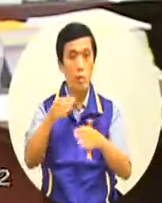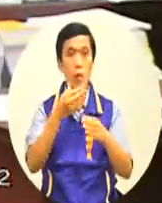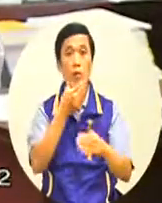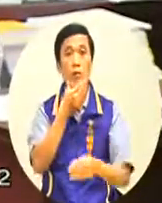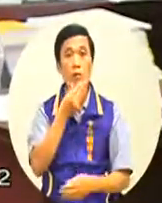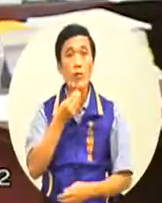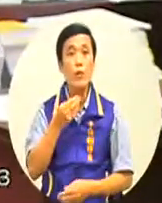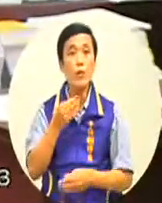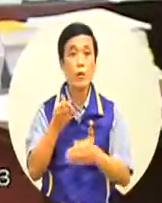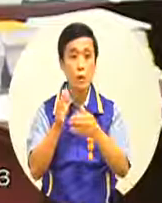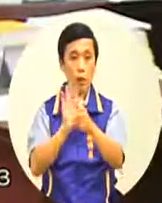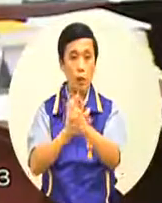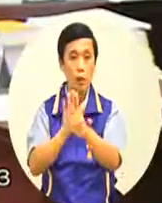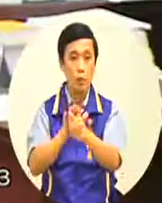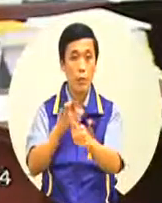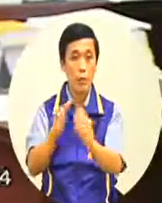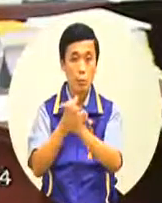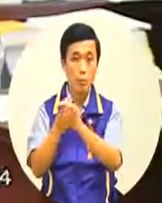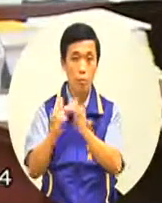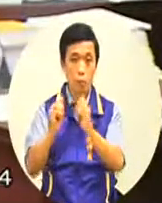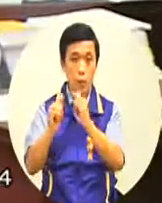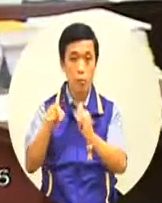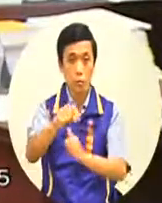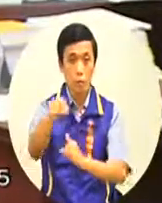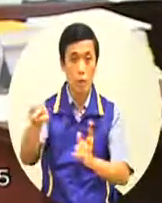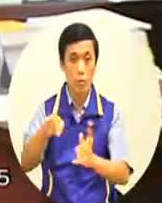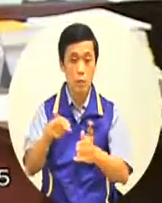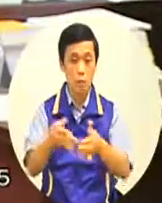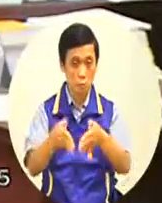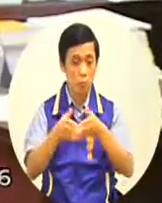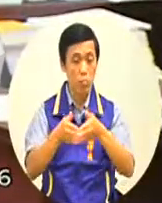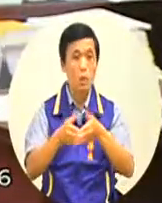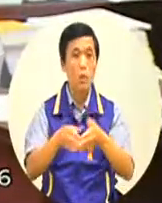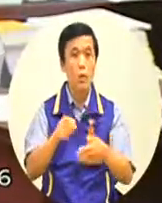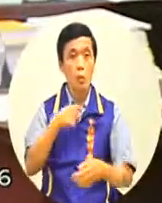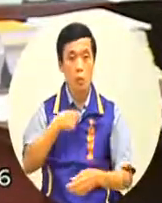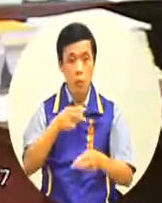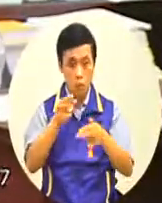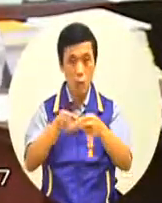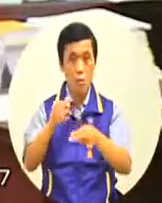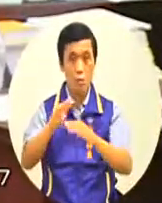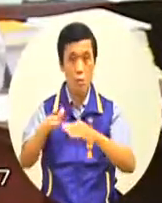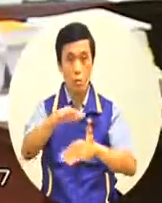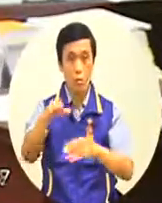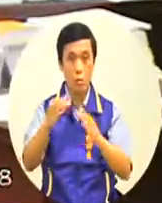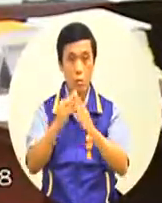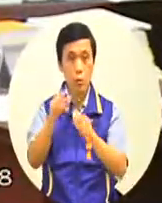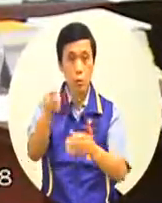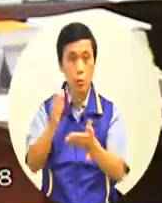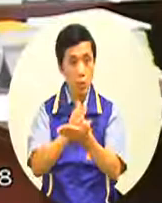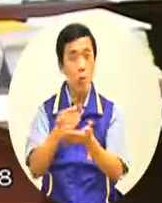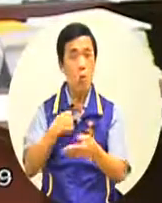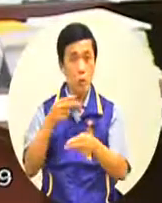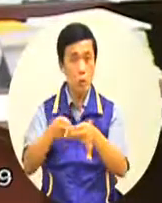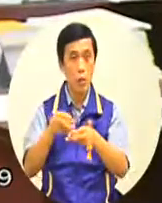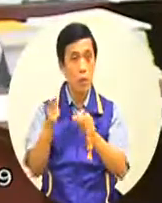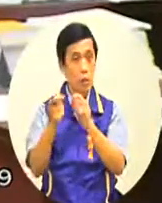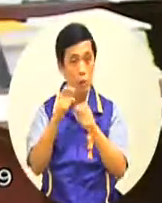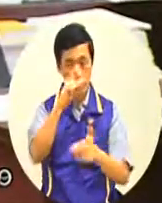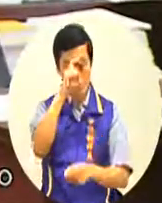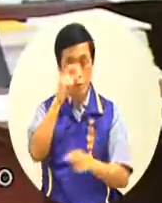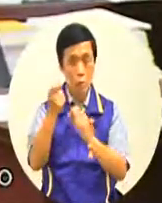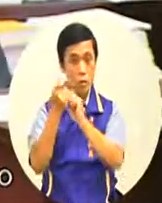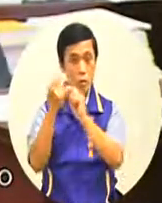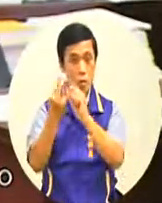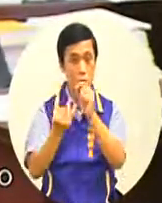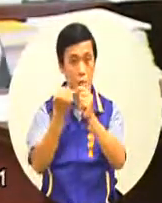市民朋友是有需要的，这部分我相信我也支持社会局的评估，可是我希望这几年我们应该是可以突破，因为